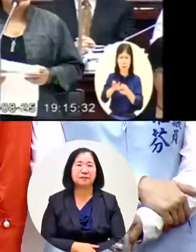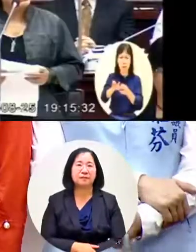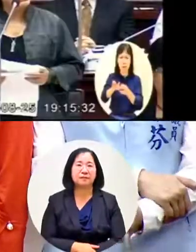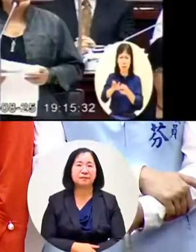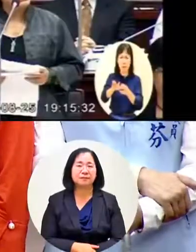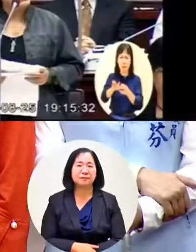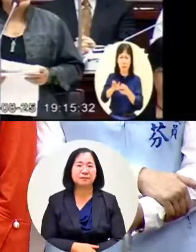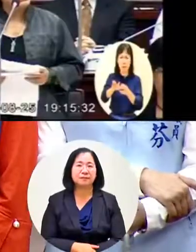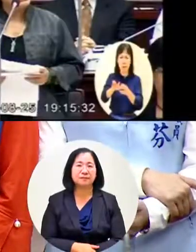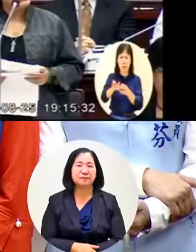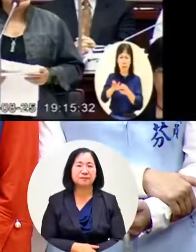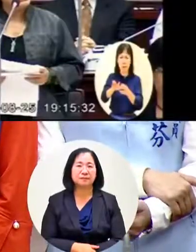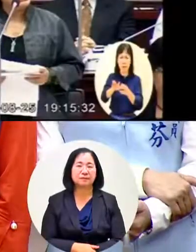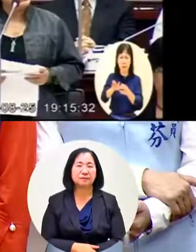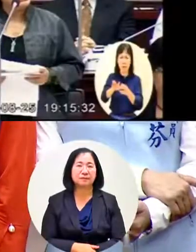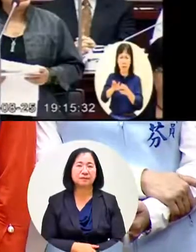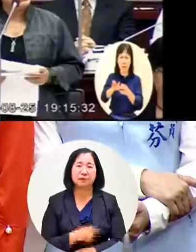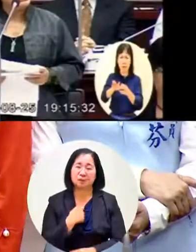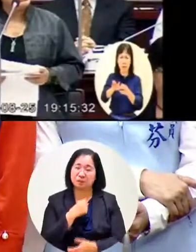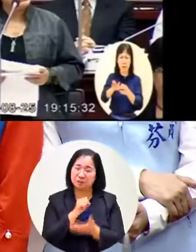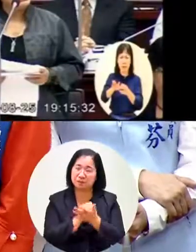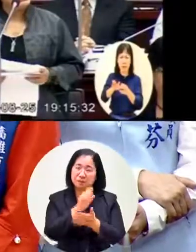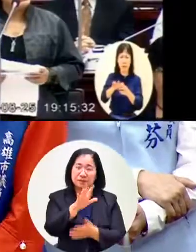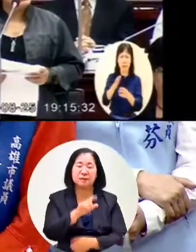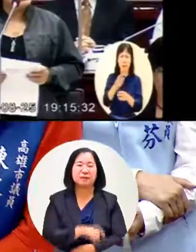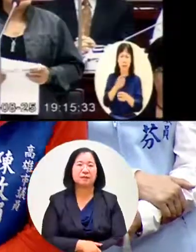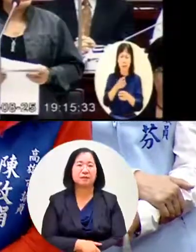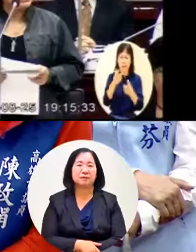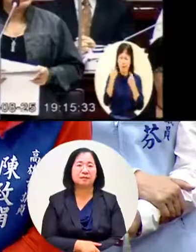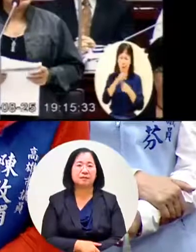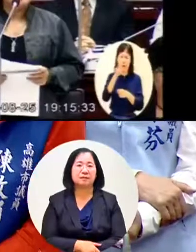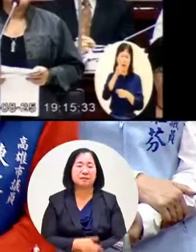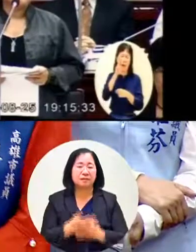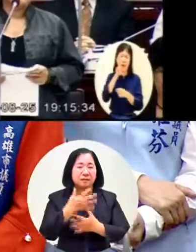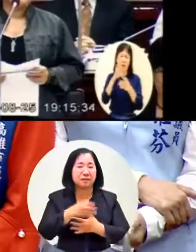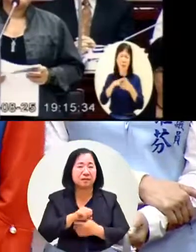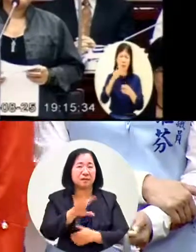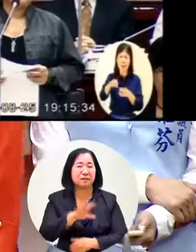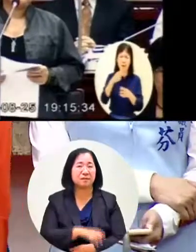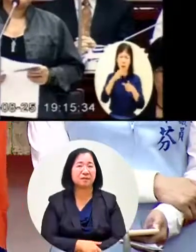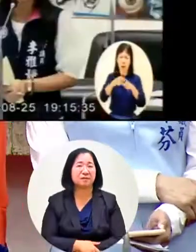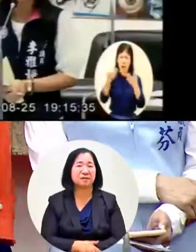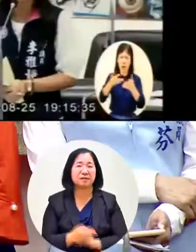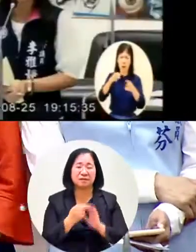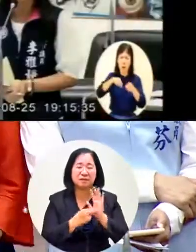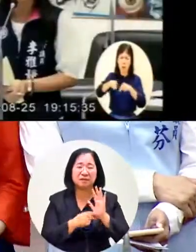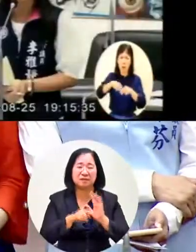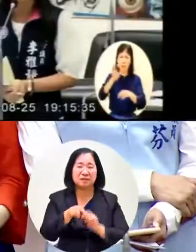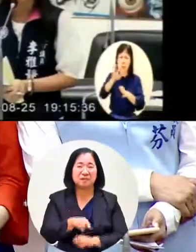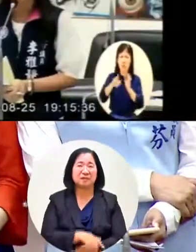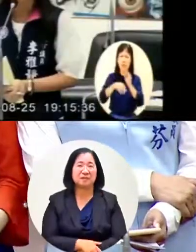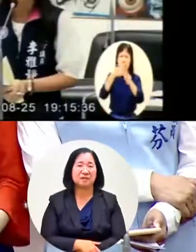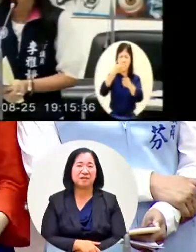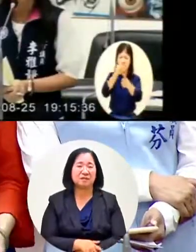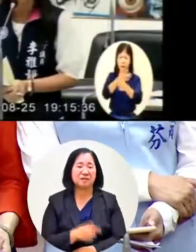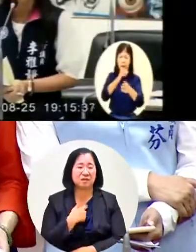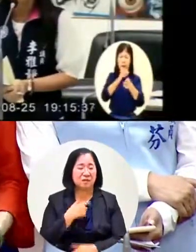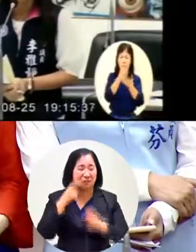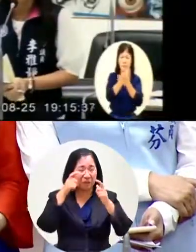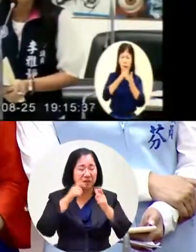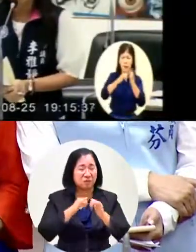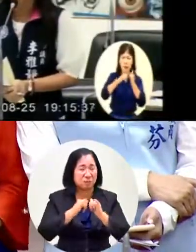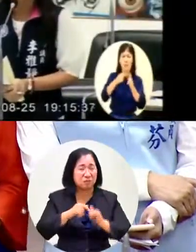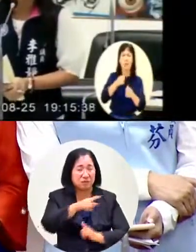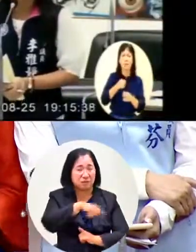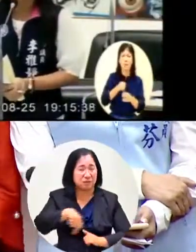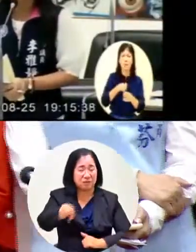哎，敢那有奇怪模样的状况啊？伊对啊经过，后壁，敢我都继续去甲放落，来，咱继